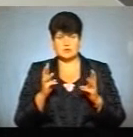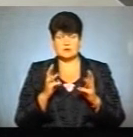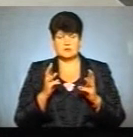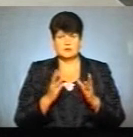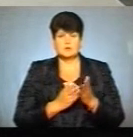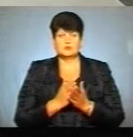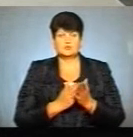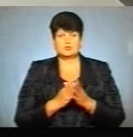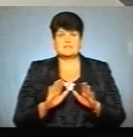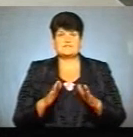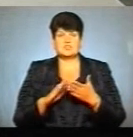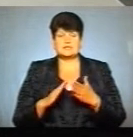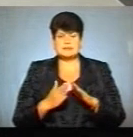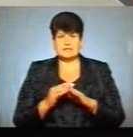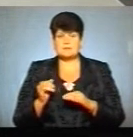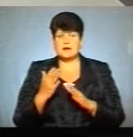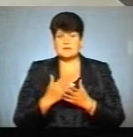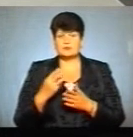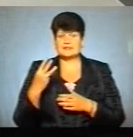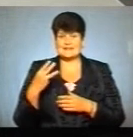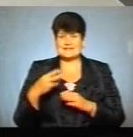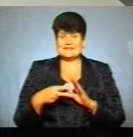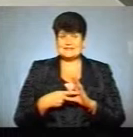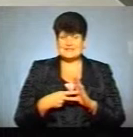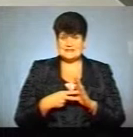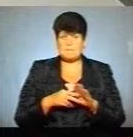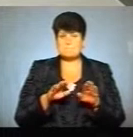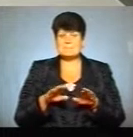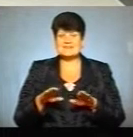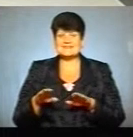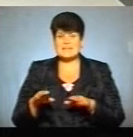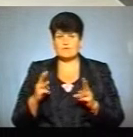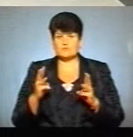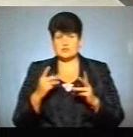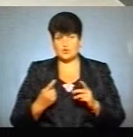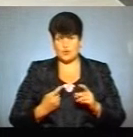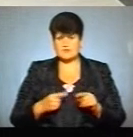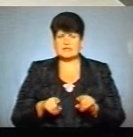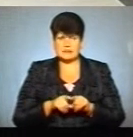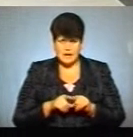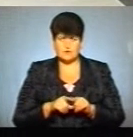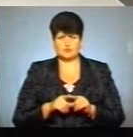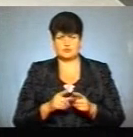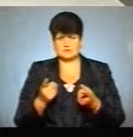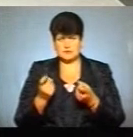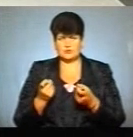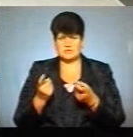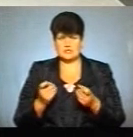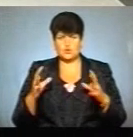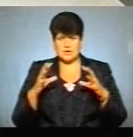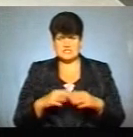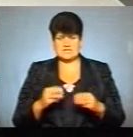державної служби з надзвичайних ситуацій, і ми маємо 37 підрозділів місцевої пожежної охорони. Вони також залучаються до гасіння таких